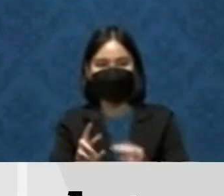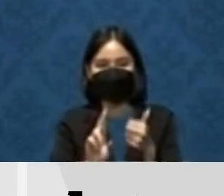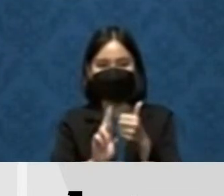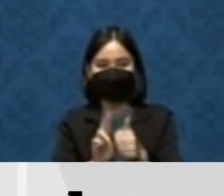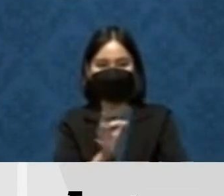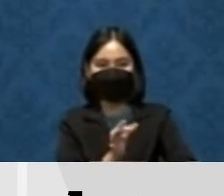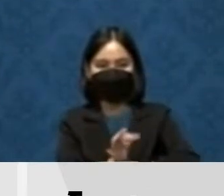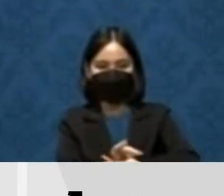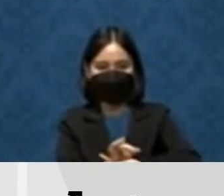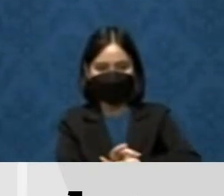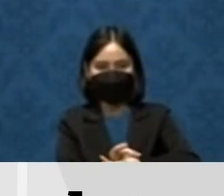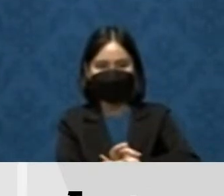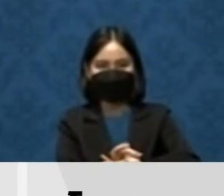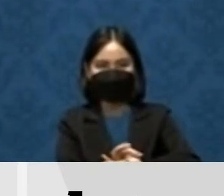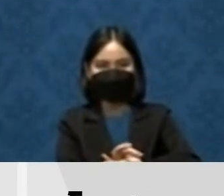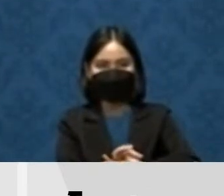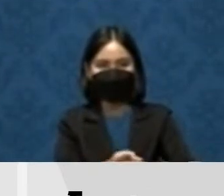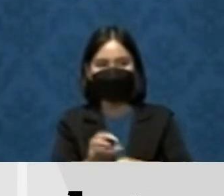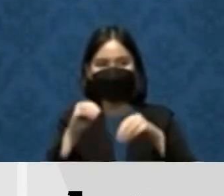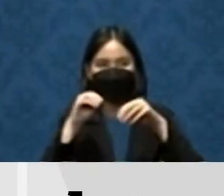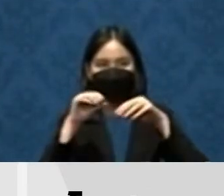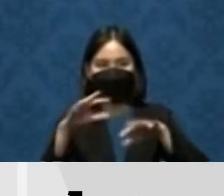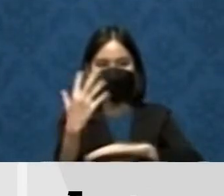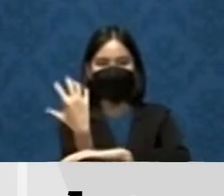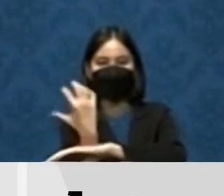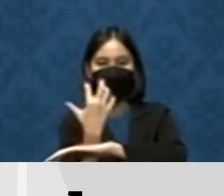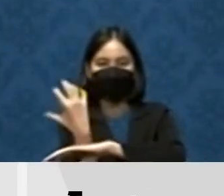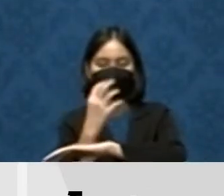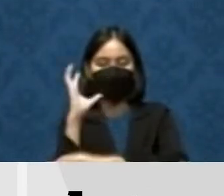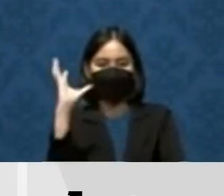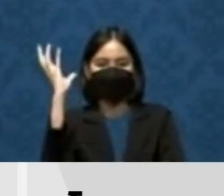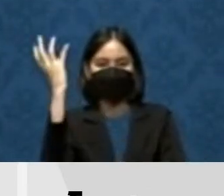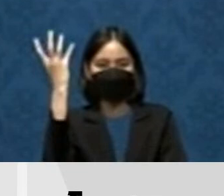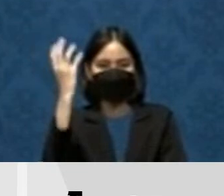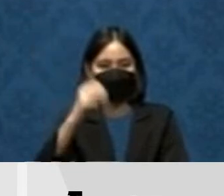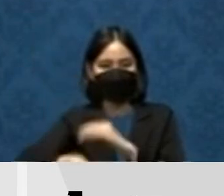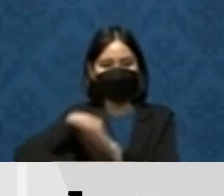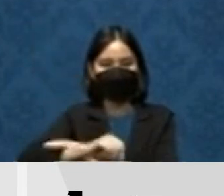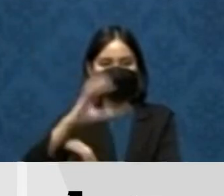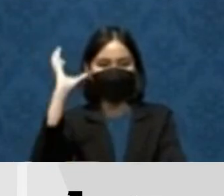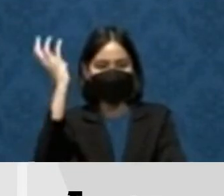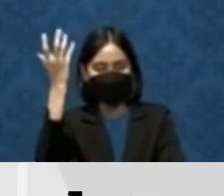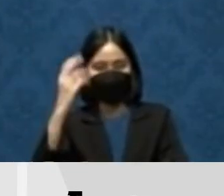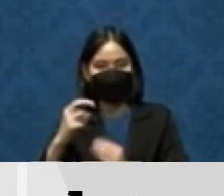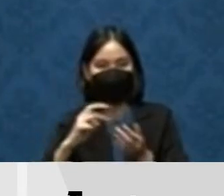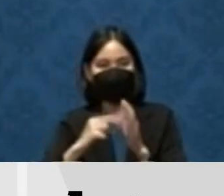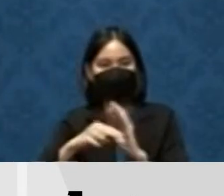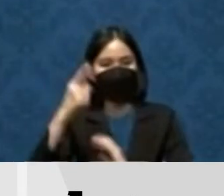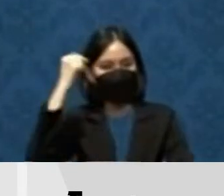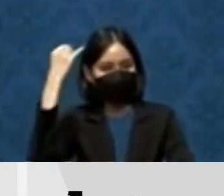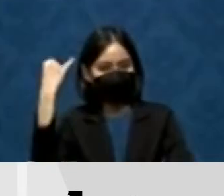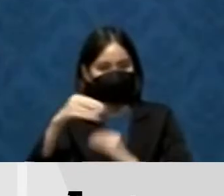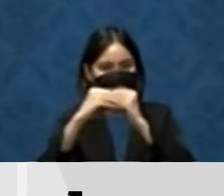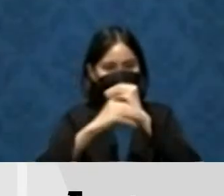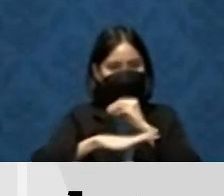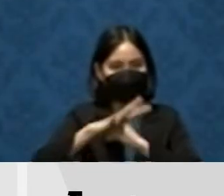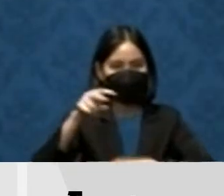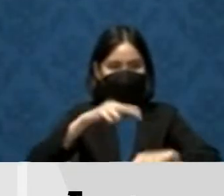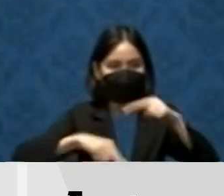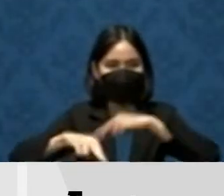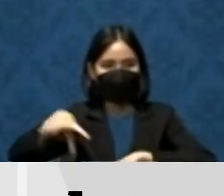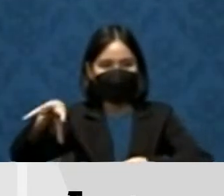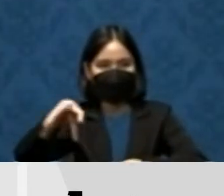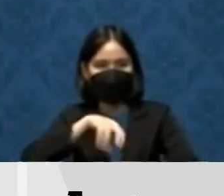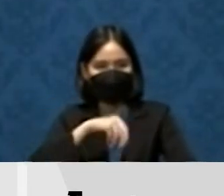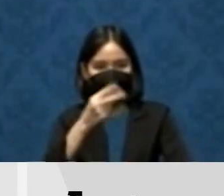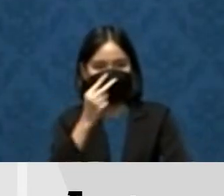ะที่เป็นประธานกองทุนการกีฬาแห่งชาติต้องขอบคุณท่านผมขอบคุณไปในรายกลุ่มพรรคพลังประชารัฐไปแล้วนะฮะผมรอดูว่ากส